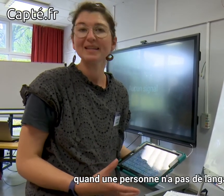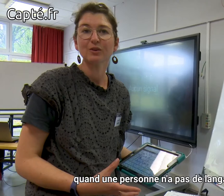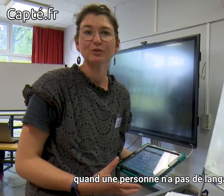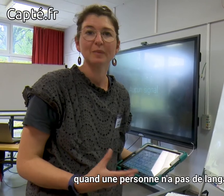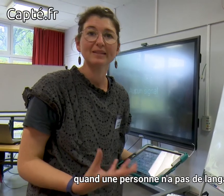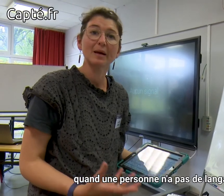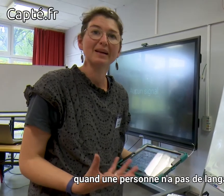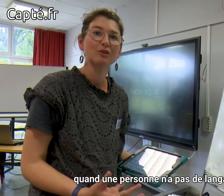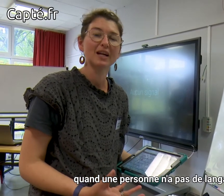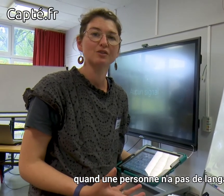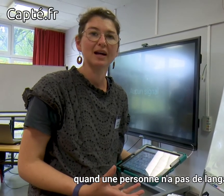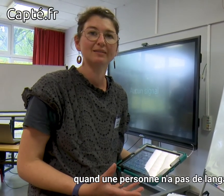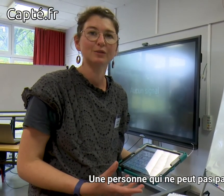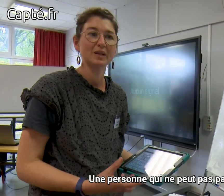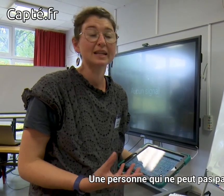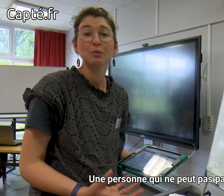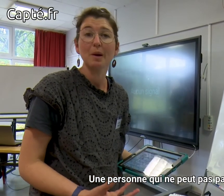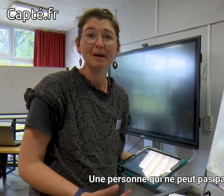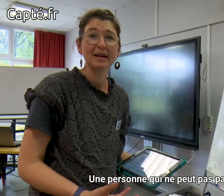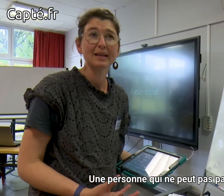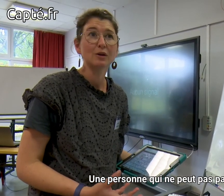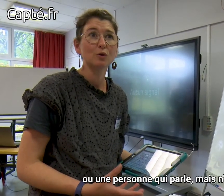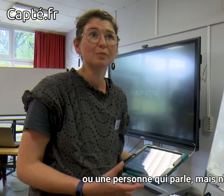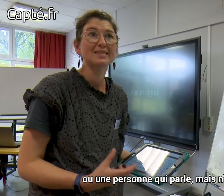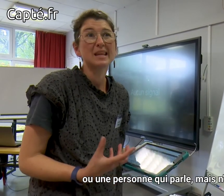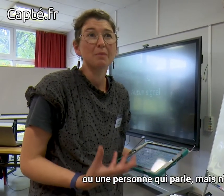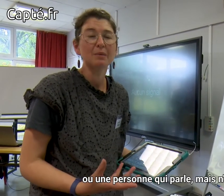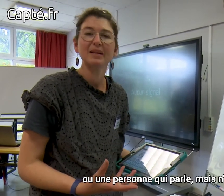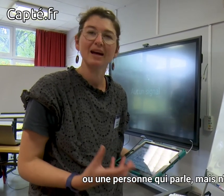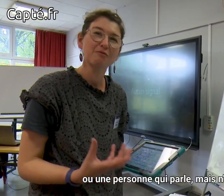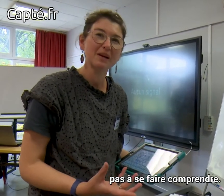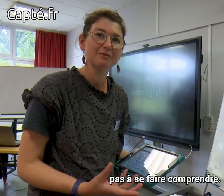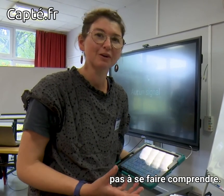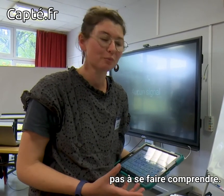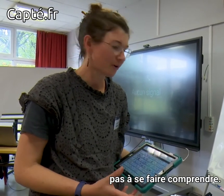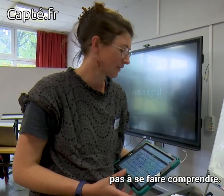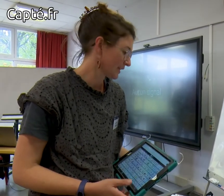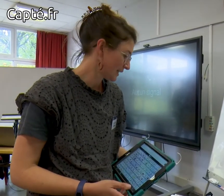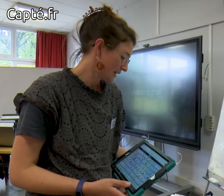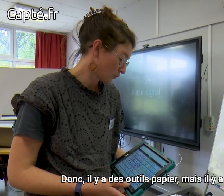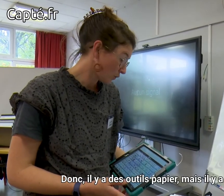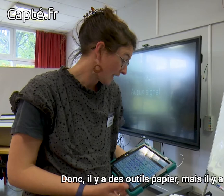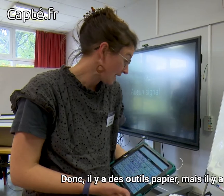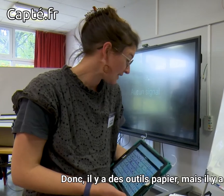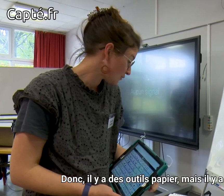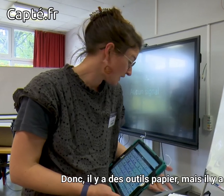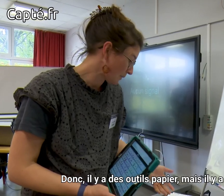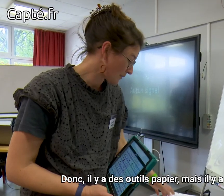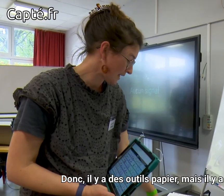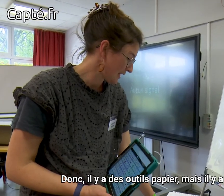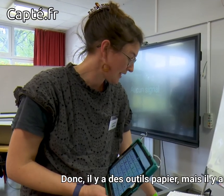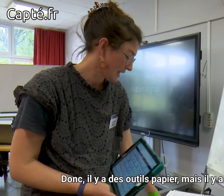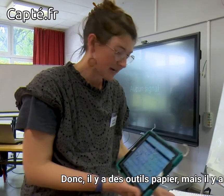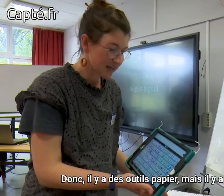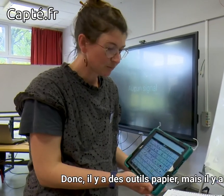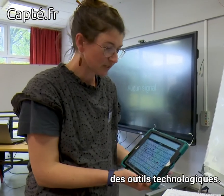place quand une personne n'a pas de langage oral, une personne qui ne peut pas parler, ou une personne qui parle mais n'arrive pas à se faire comprendre. Donc il y a des outils